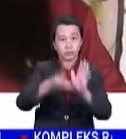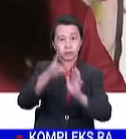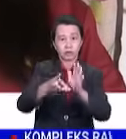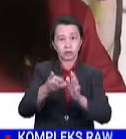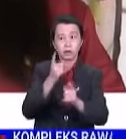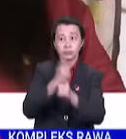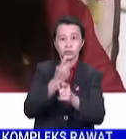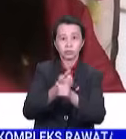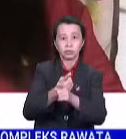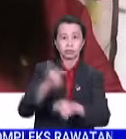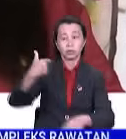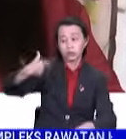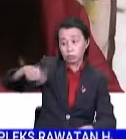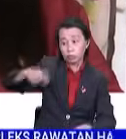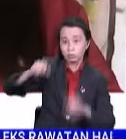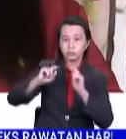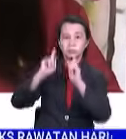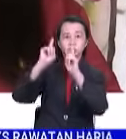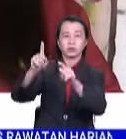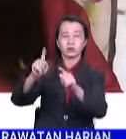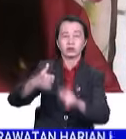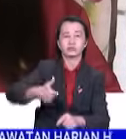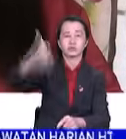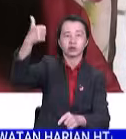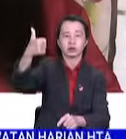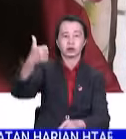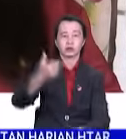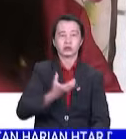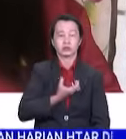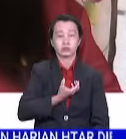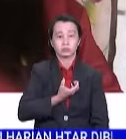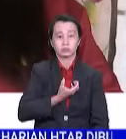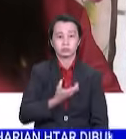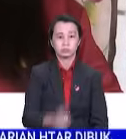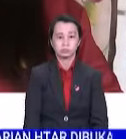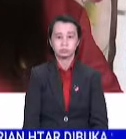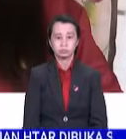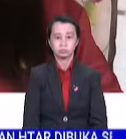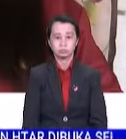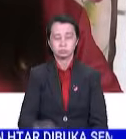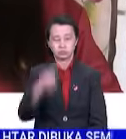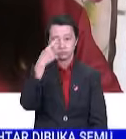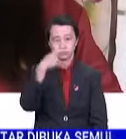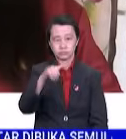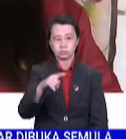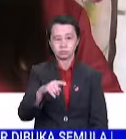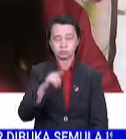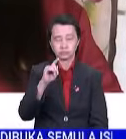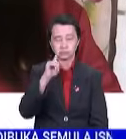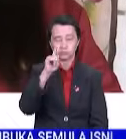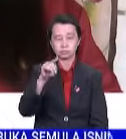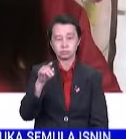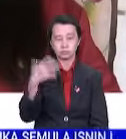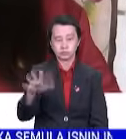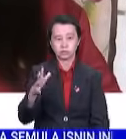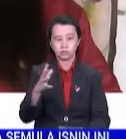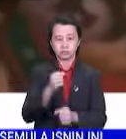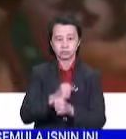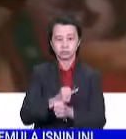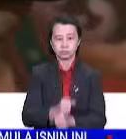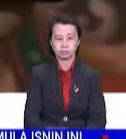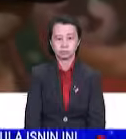untuk layak dengan untuk menang gold Medal di politik ton ada untuk Wow Memangnya dak dah